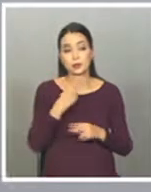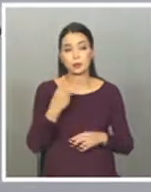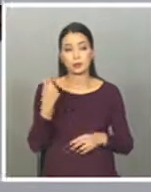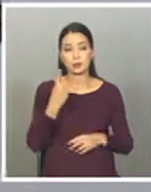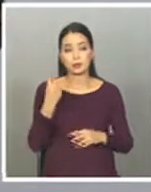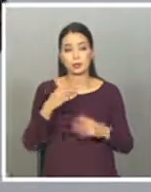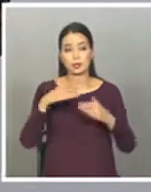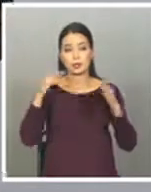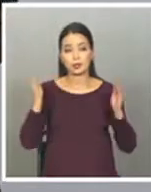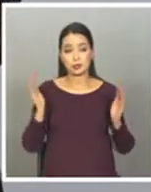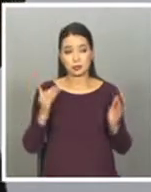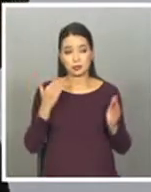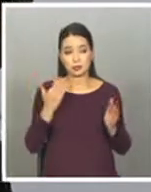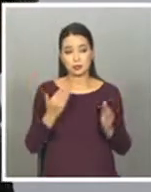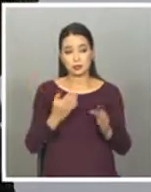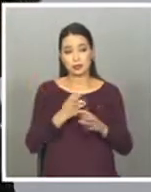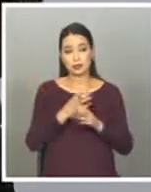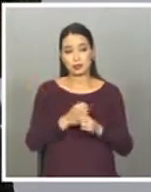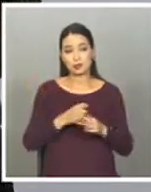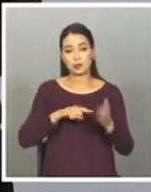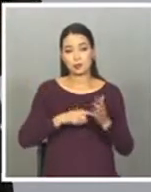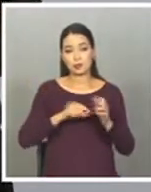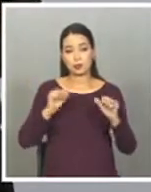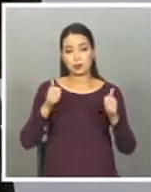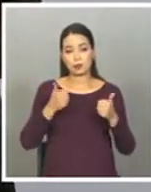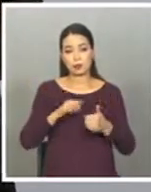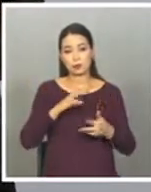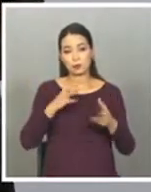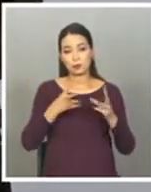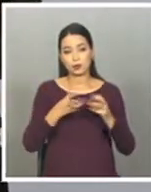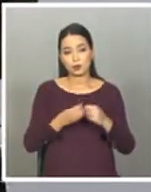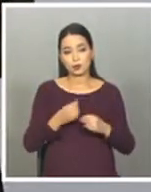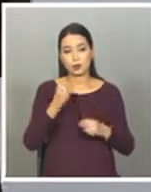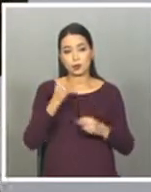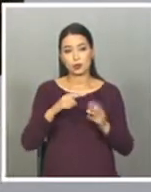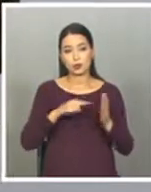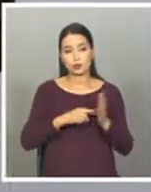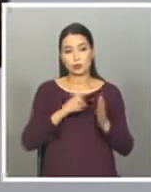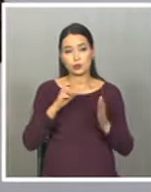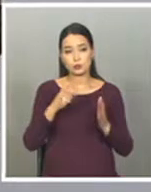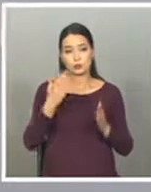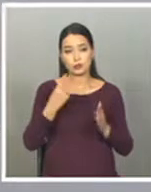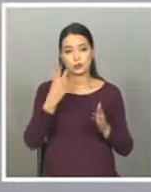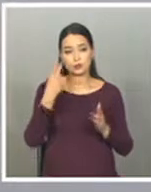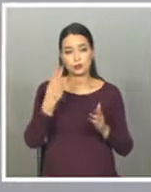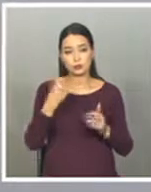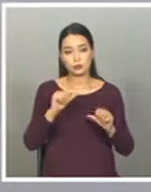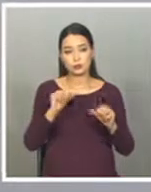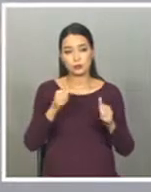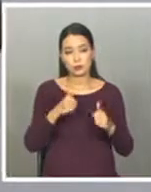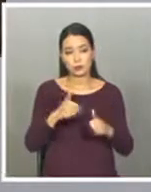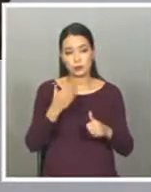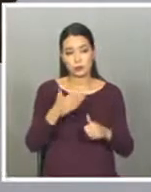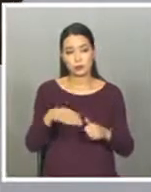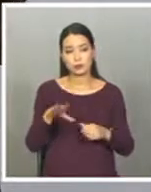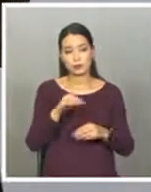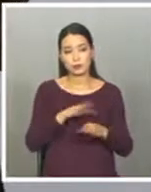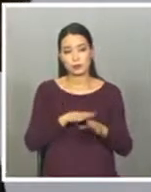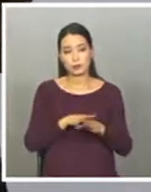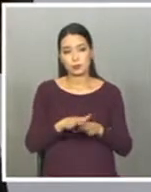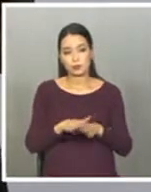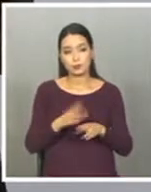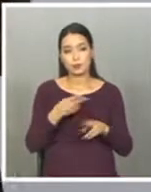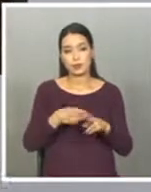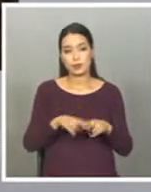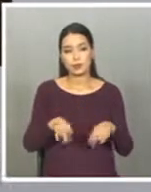жақшаны қысқаша көбейту формуласы бойынша а қосылған b-ның квадраты формуласымен ашамыз. Сол кезде мынадай